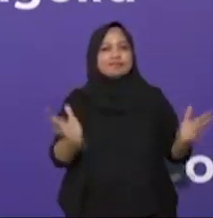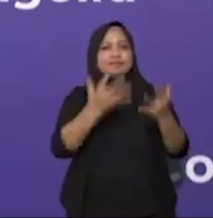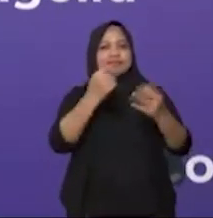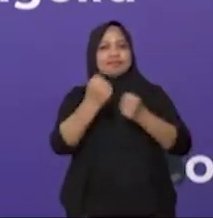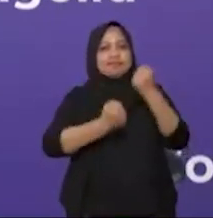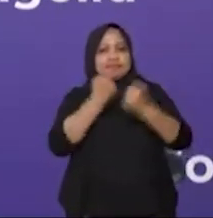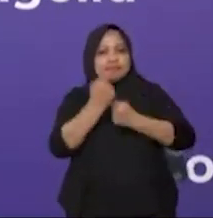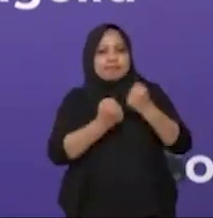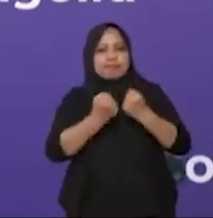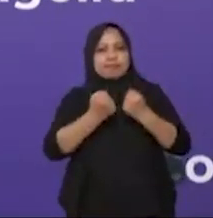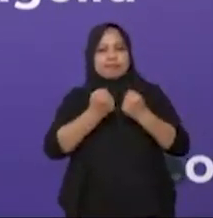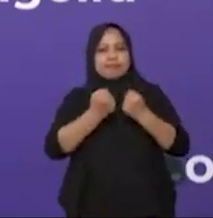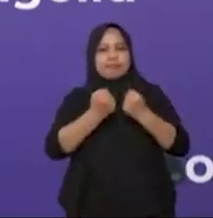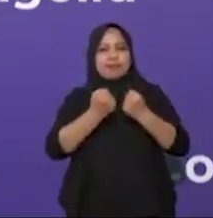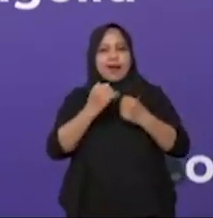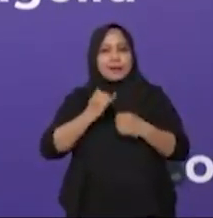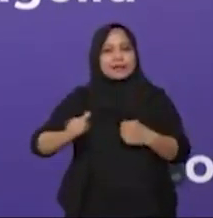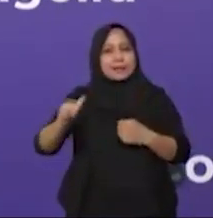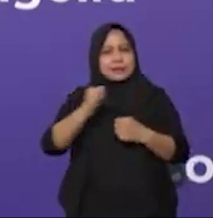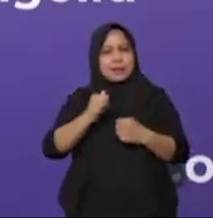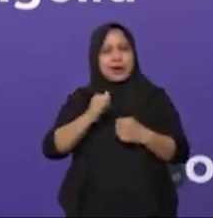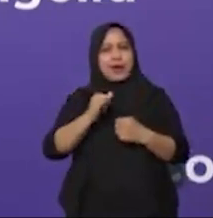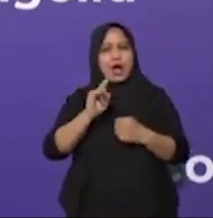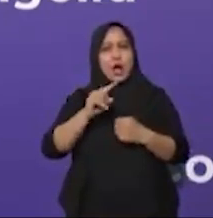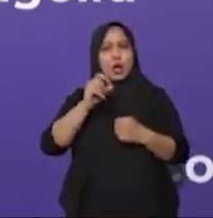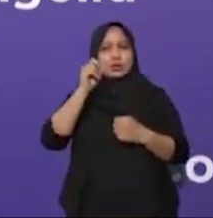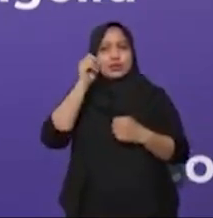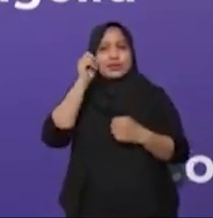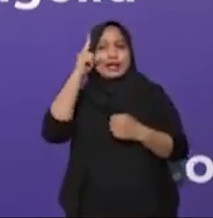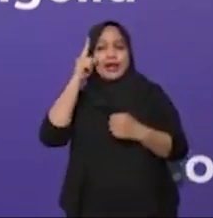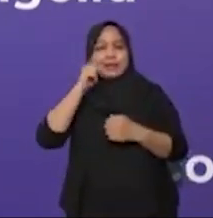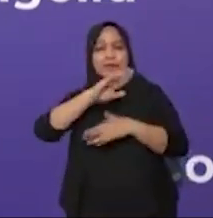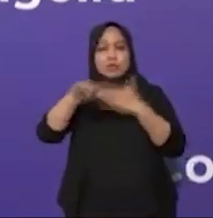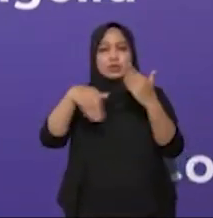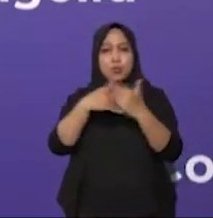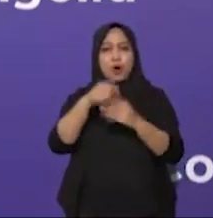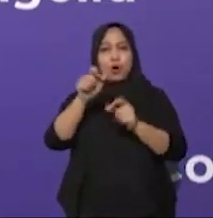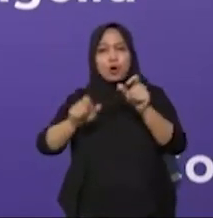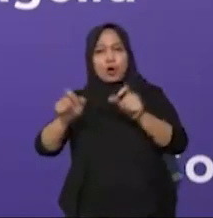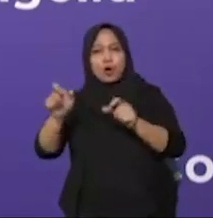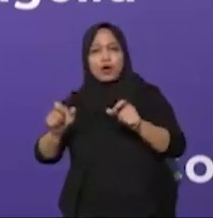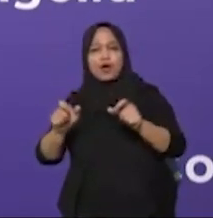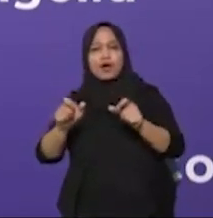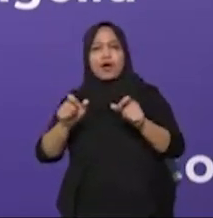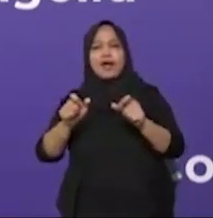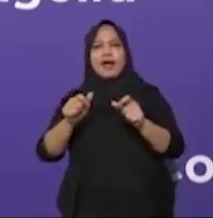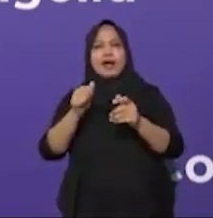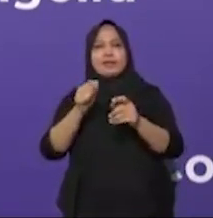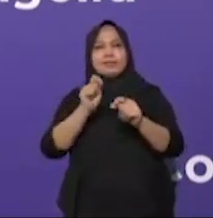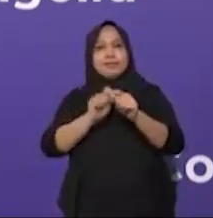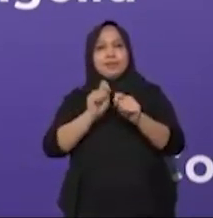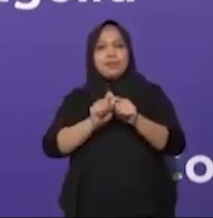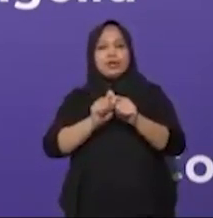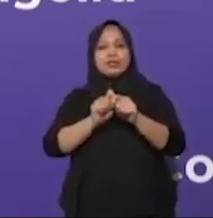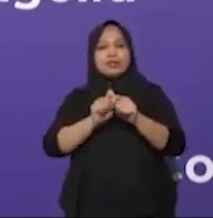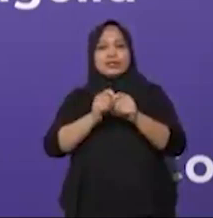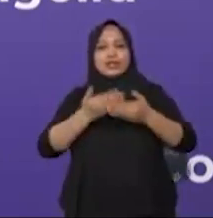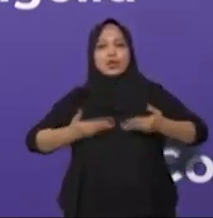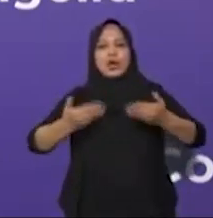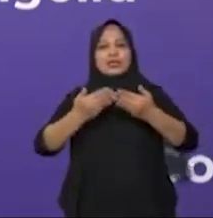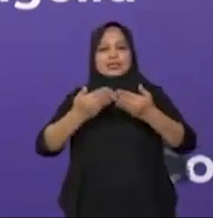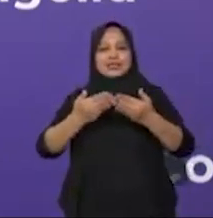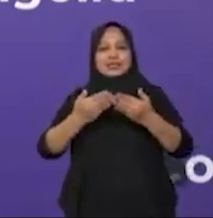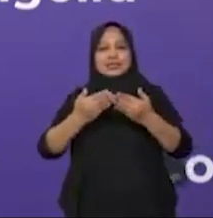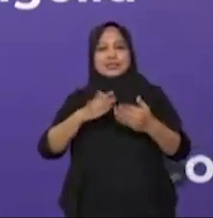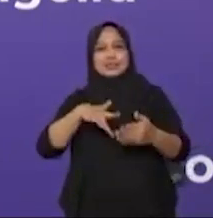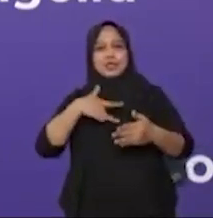menyadari bahwa semua orang harus mampu menciptakan rasa aman bukan hanya untuk